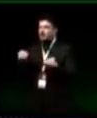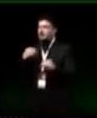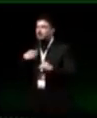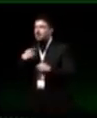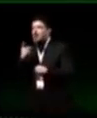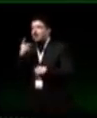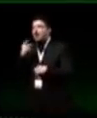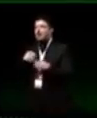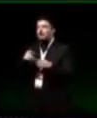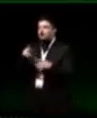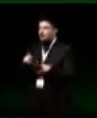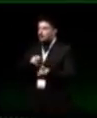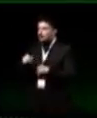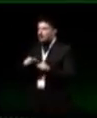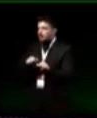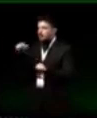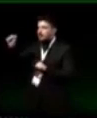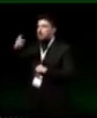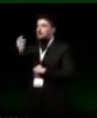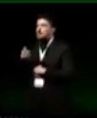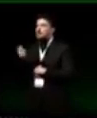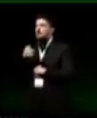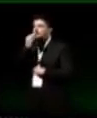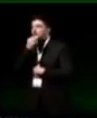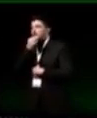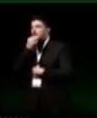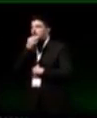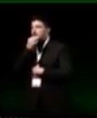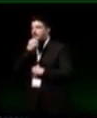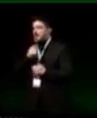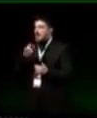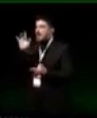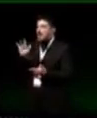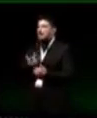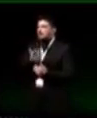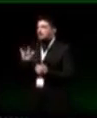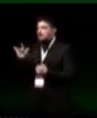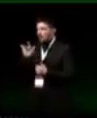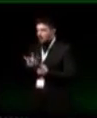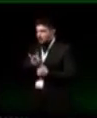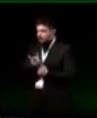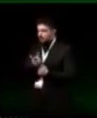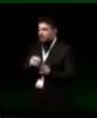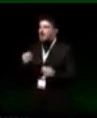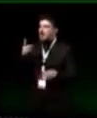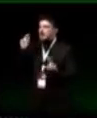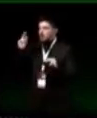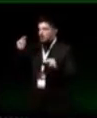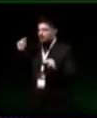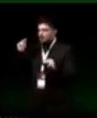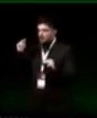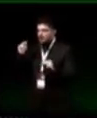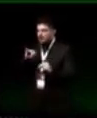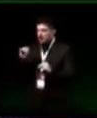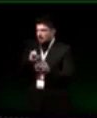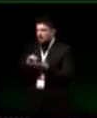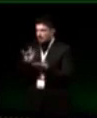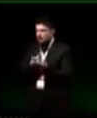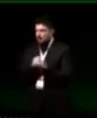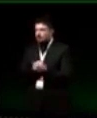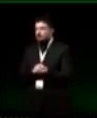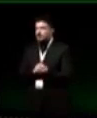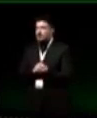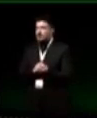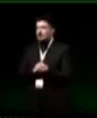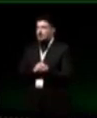votare alle primarie del 14 ottobre, l'iPhone era appena diventata una realtà. 9 gennaio